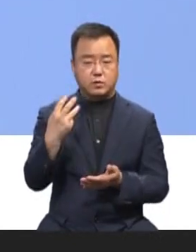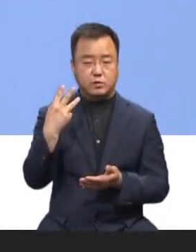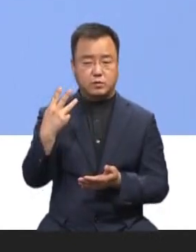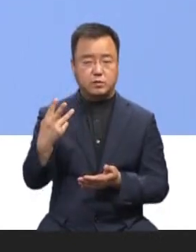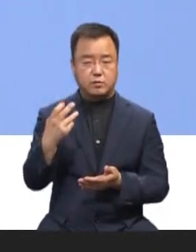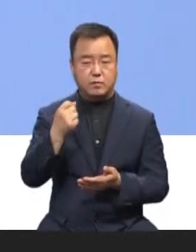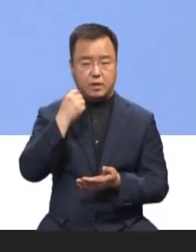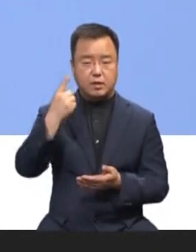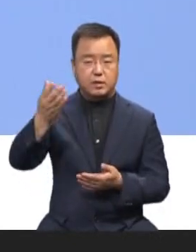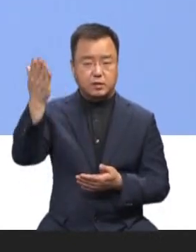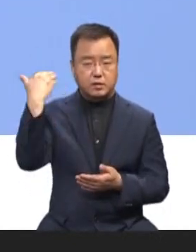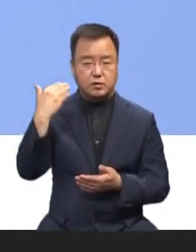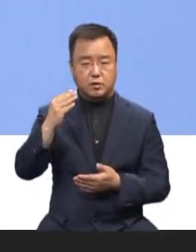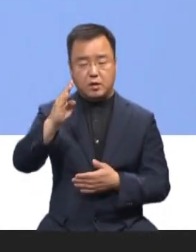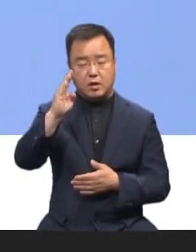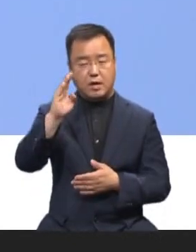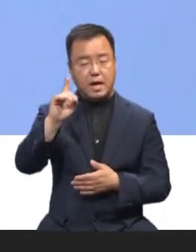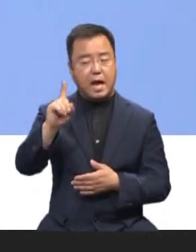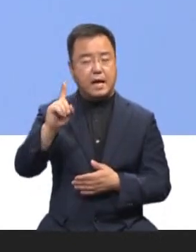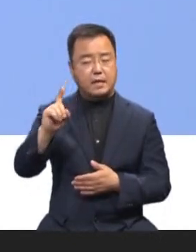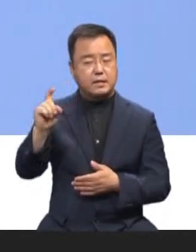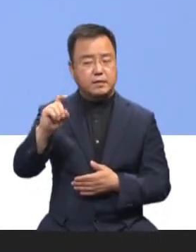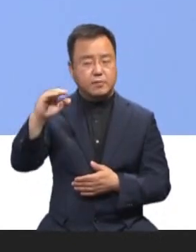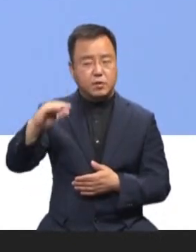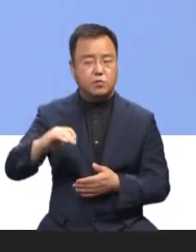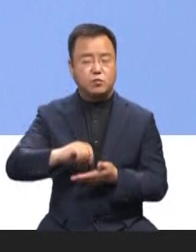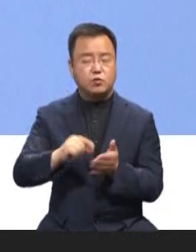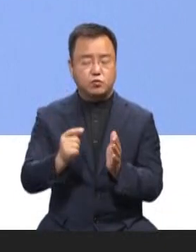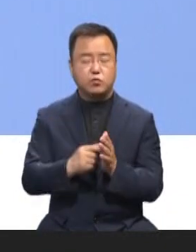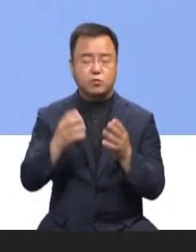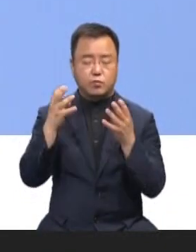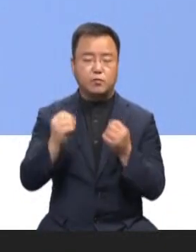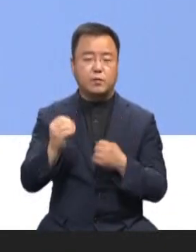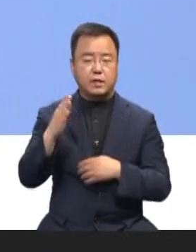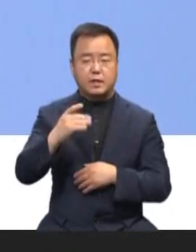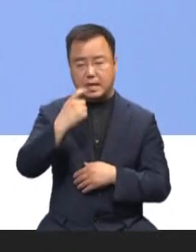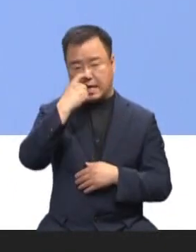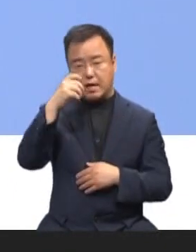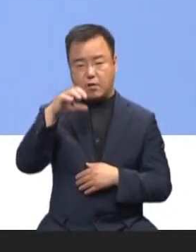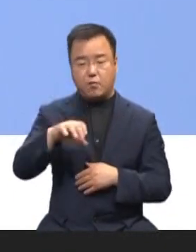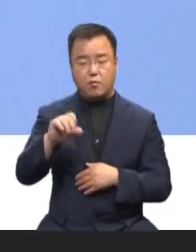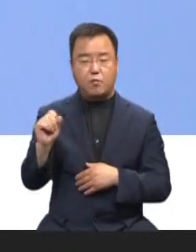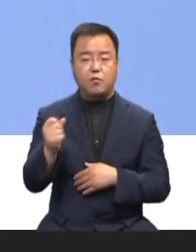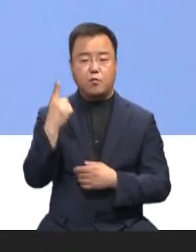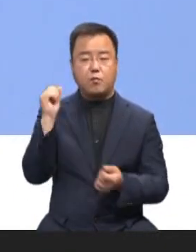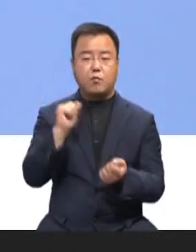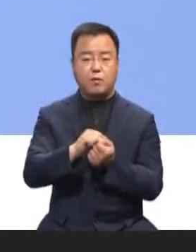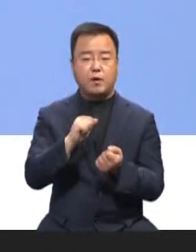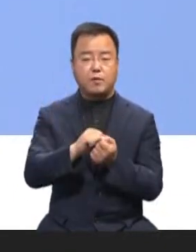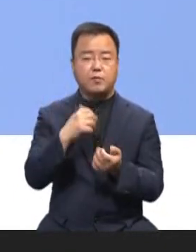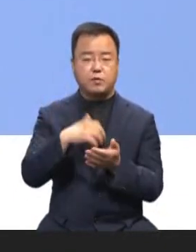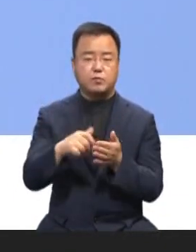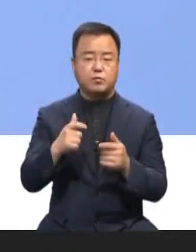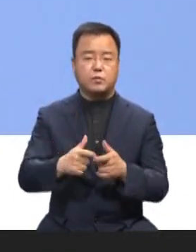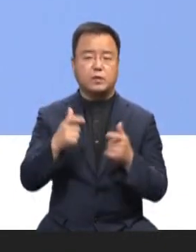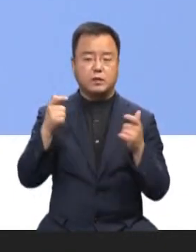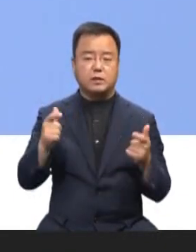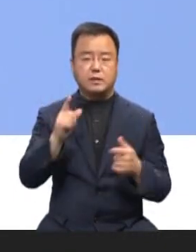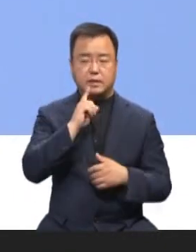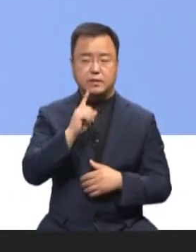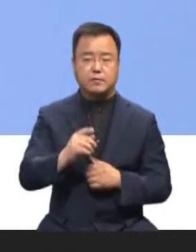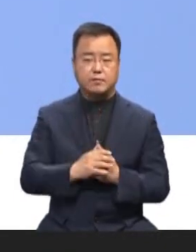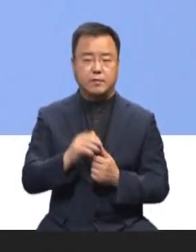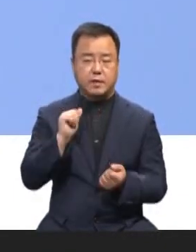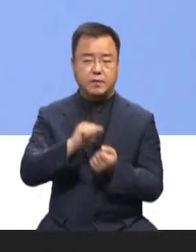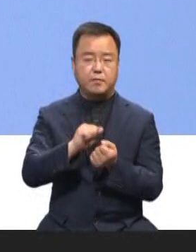지난달에는 한 자리수 확진 자가 나온 나이도 굉장히 많았는데 학원 발 감염자가 오히려 늘어난 겁니다 자 당 역